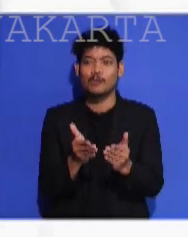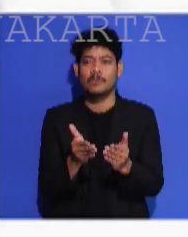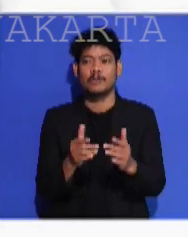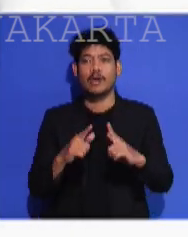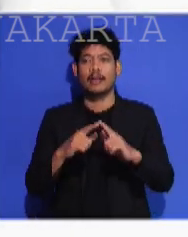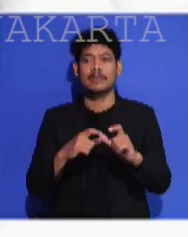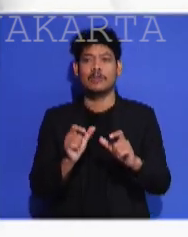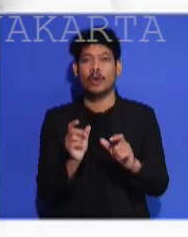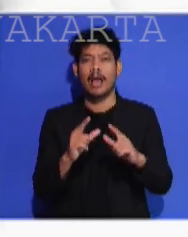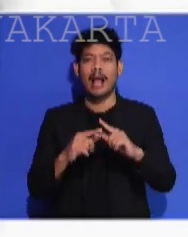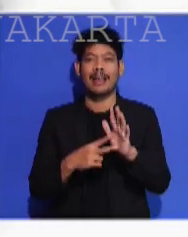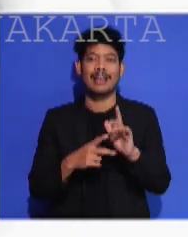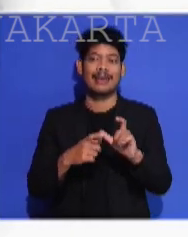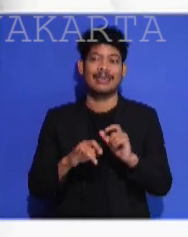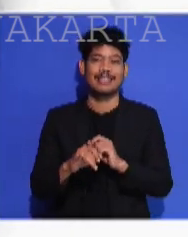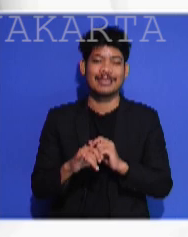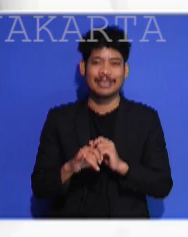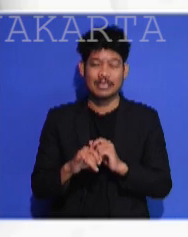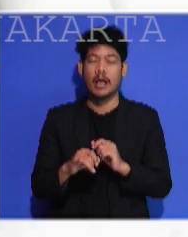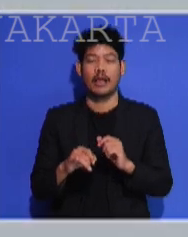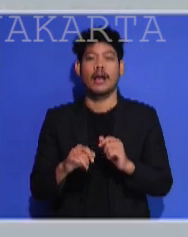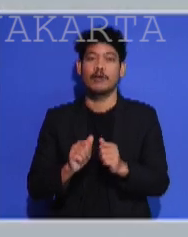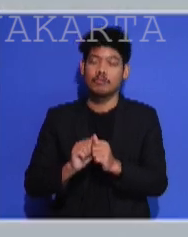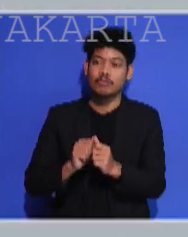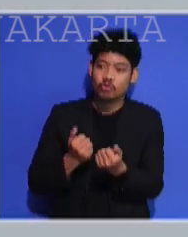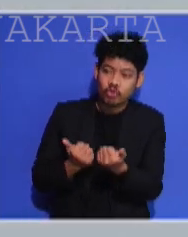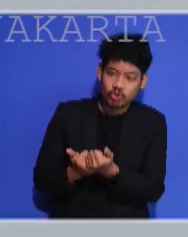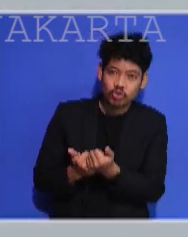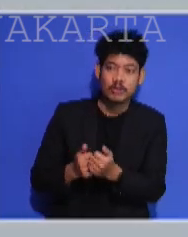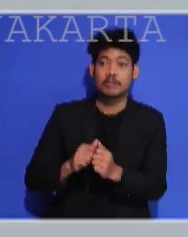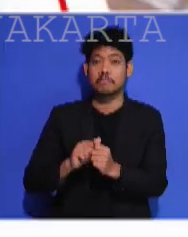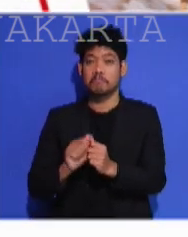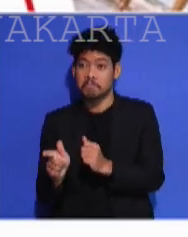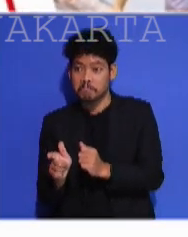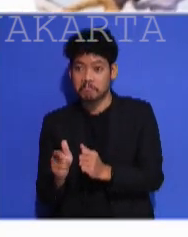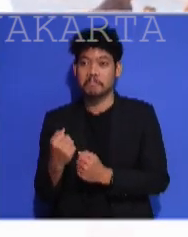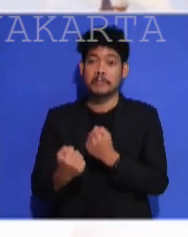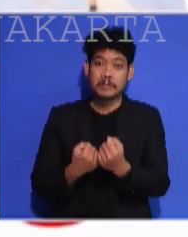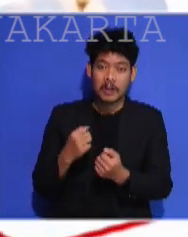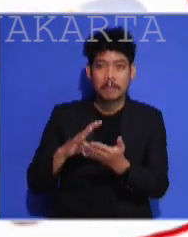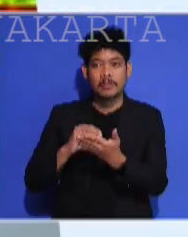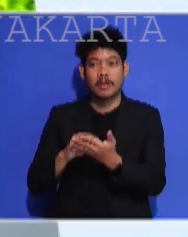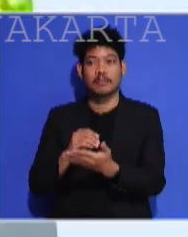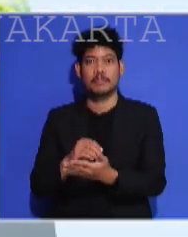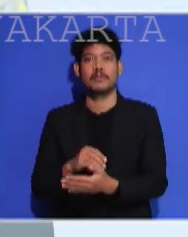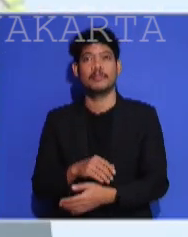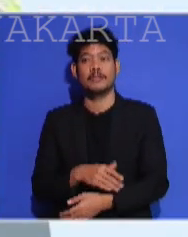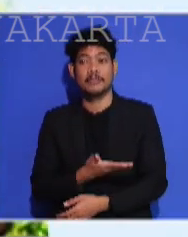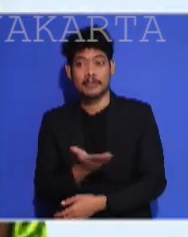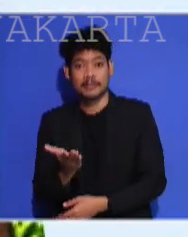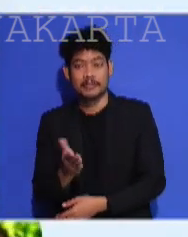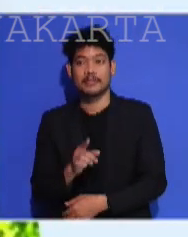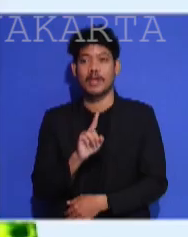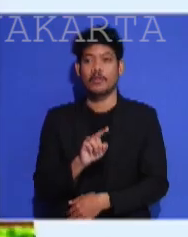144 perusahaan asuransi 220 broker asuransi dan penilai kerugian 199 dana pensiun swasta